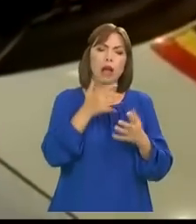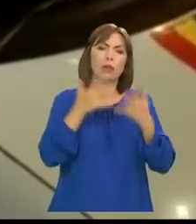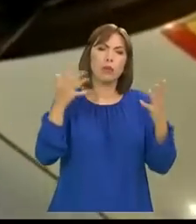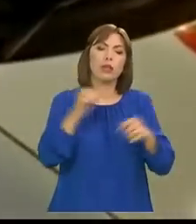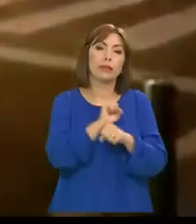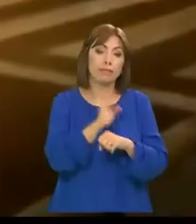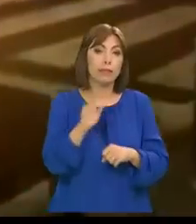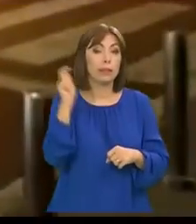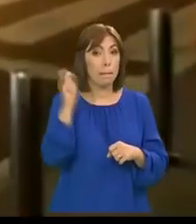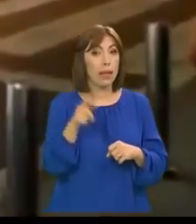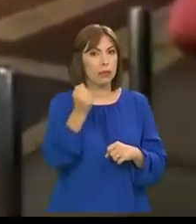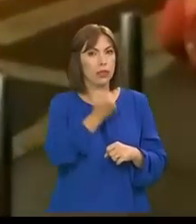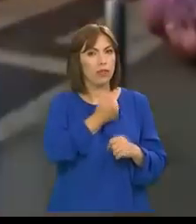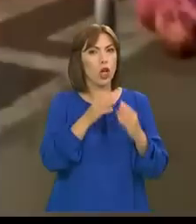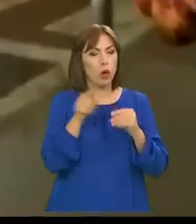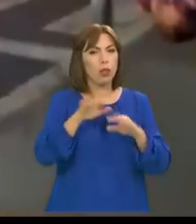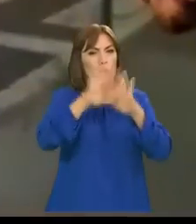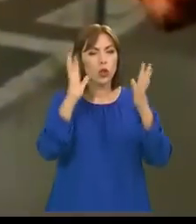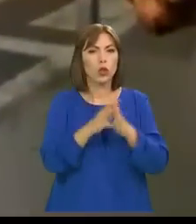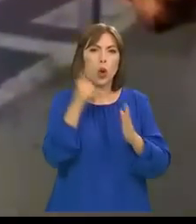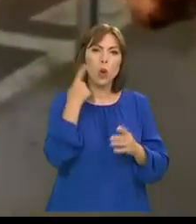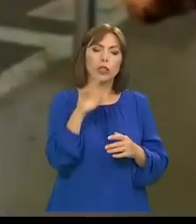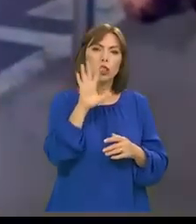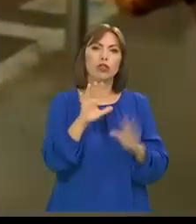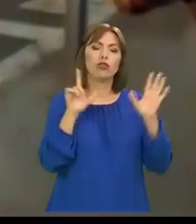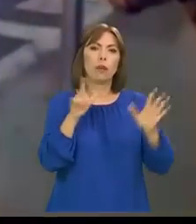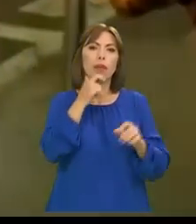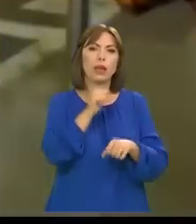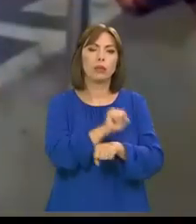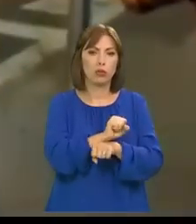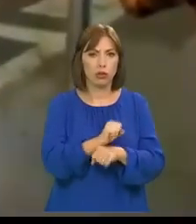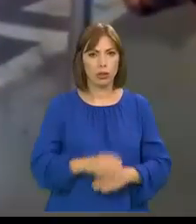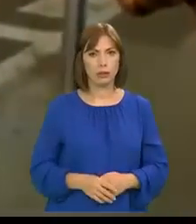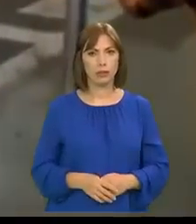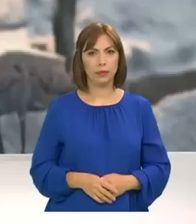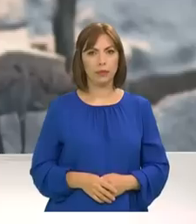închisoare. Pedepsele infractorilor români totalizează 157 de ani de pușcărie.